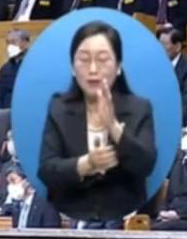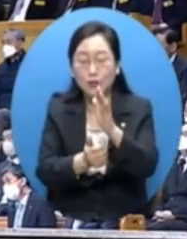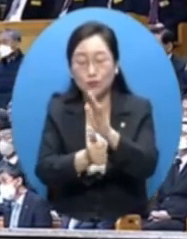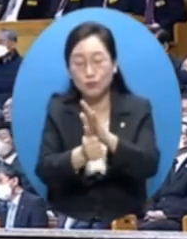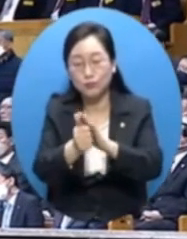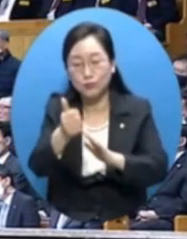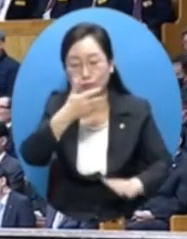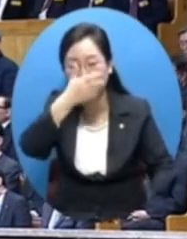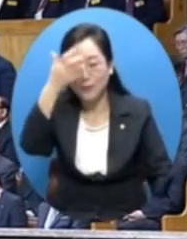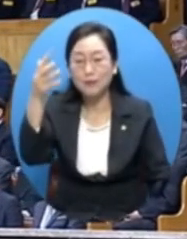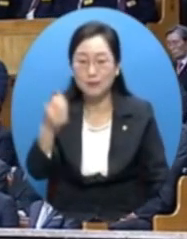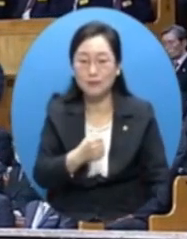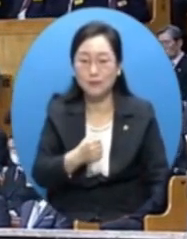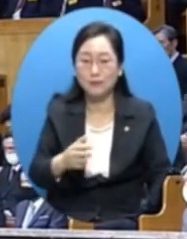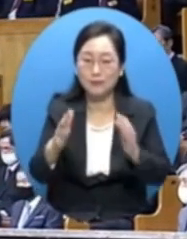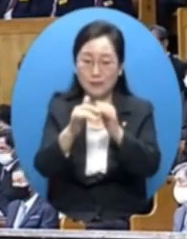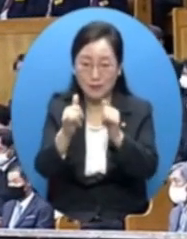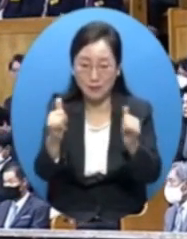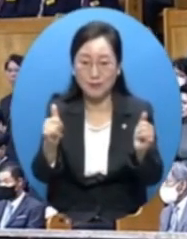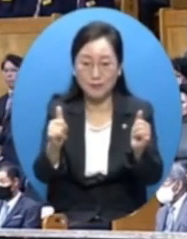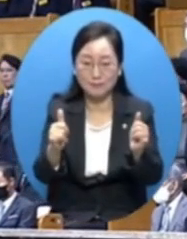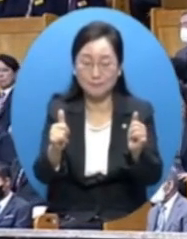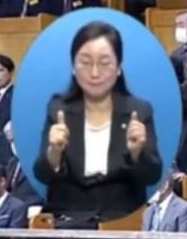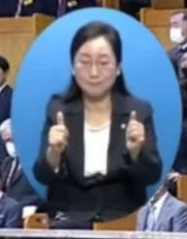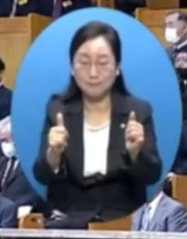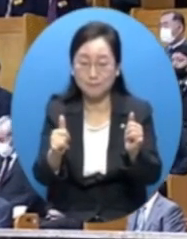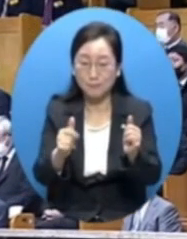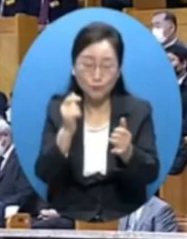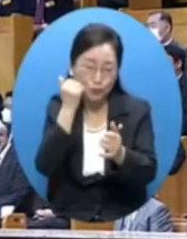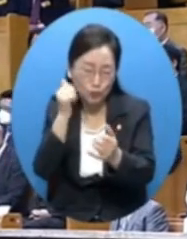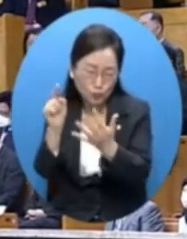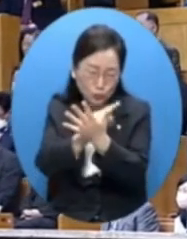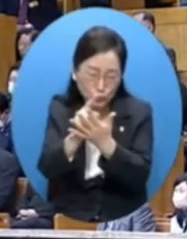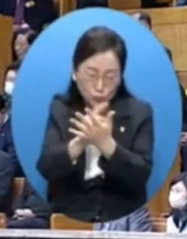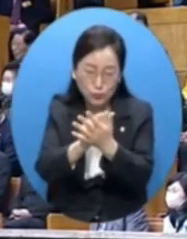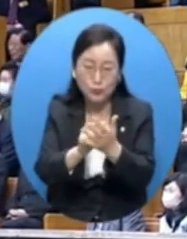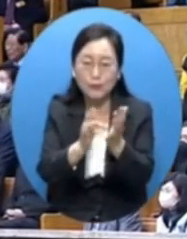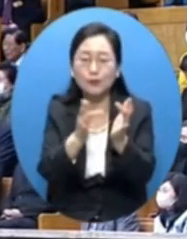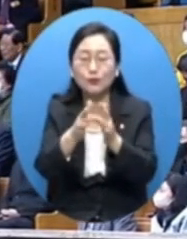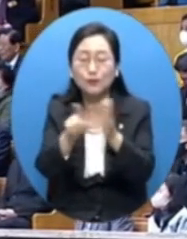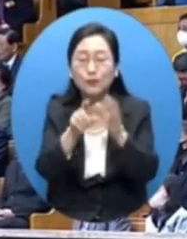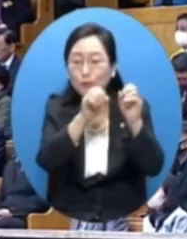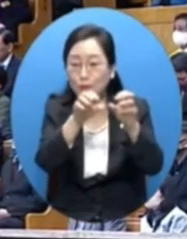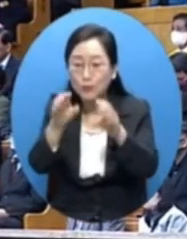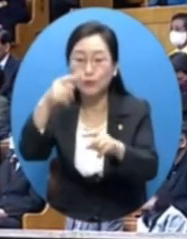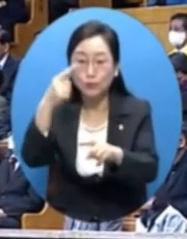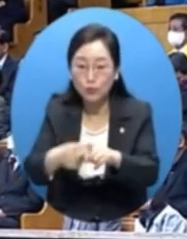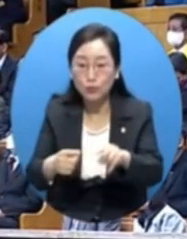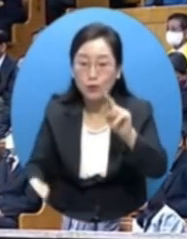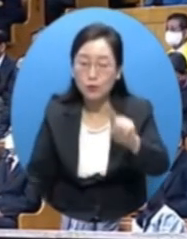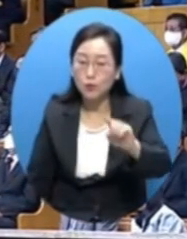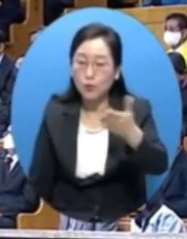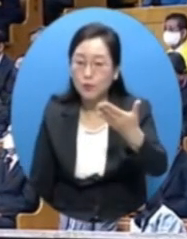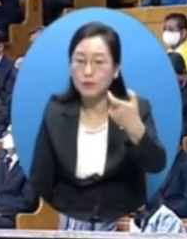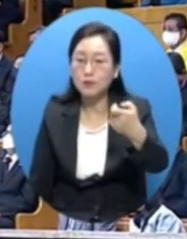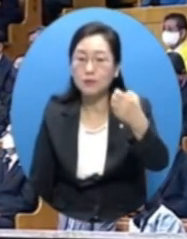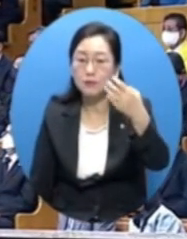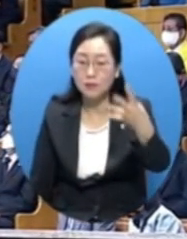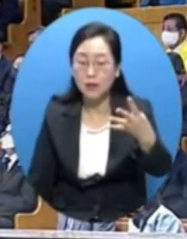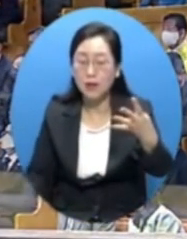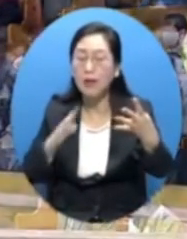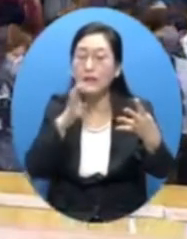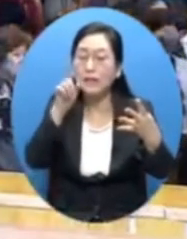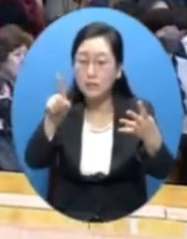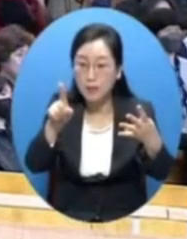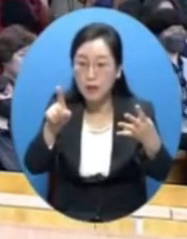사람들에게 그가 만난 주님을 전하며 살다가 1973년 41세에